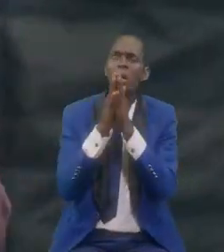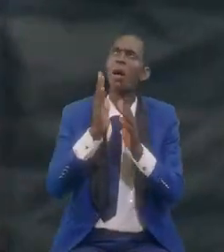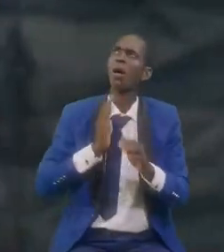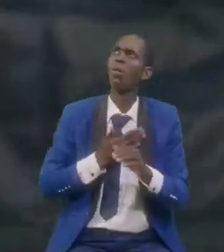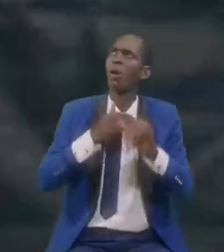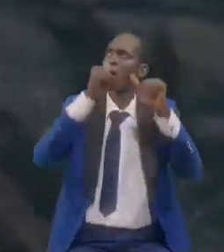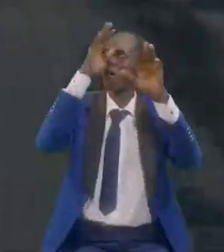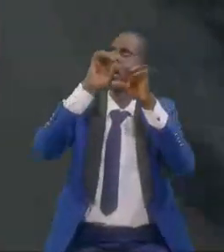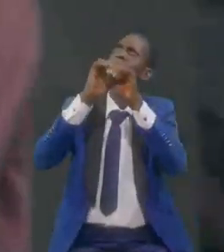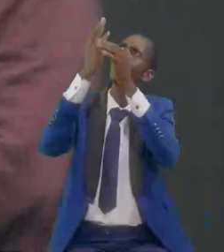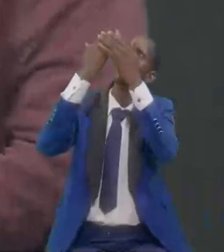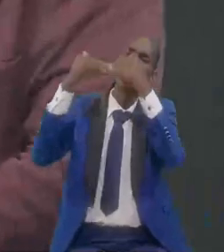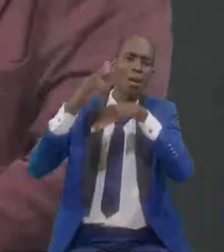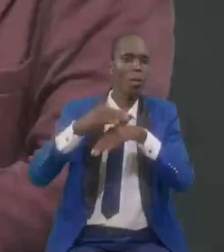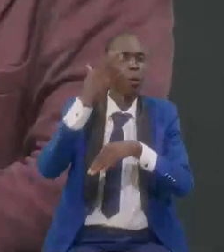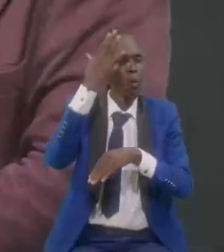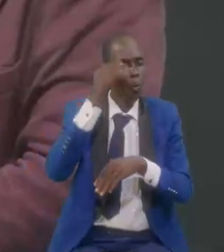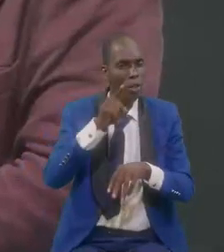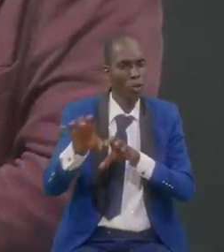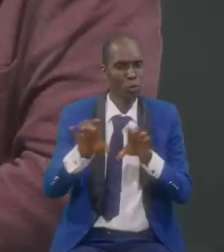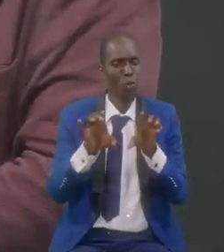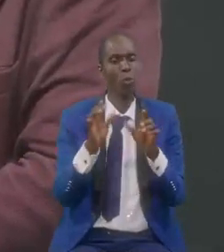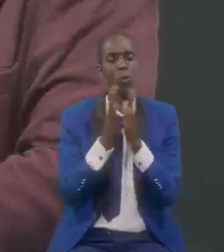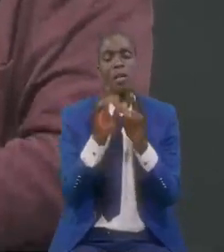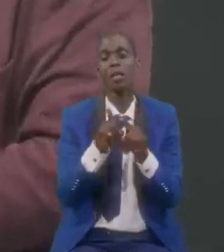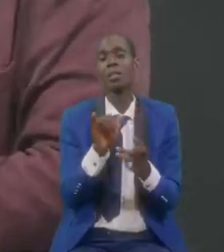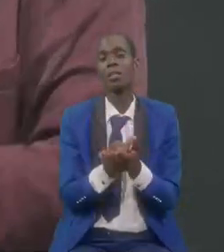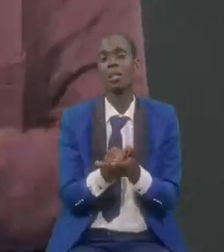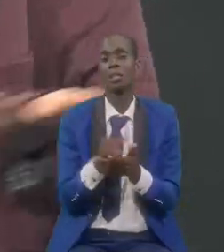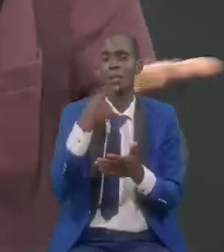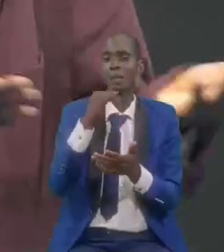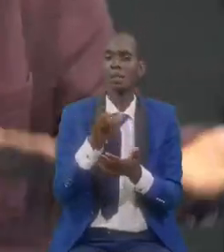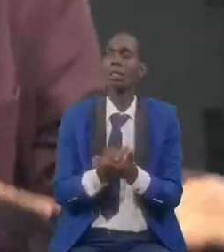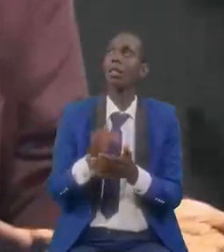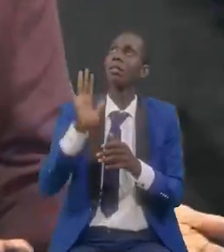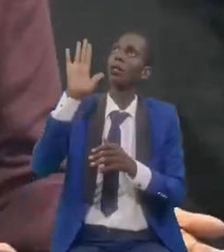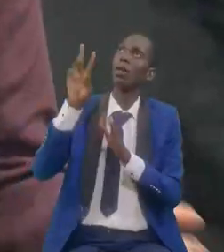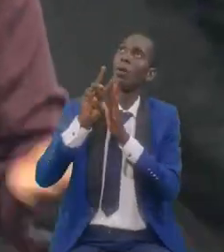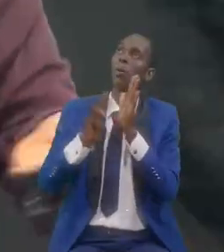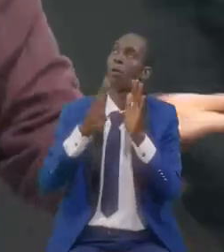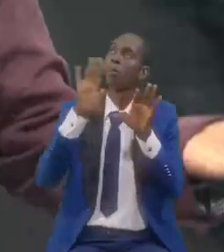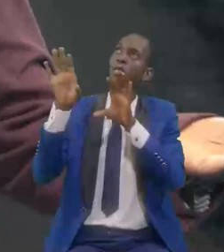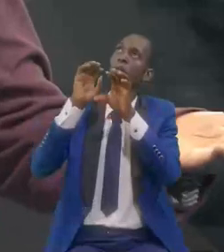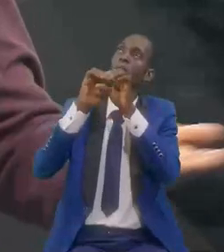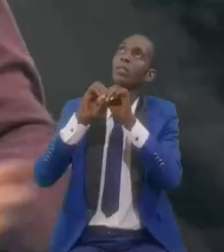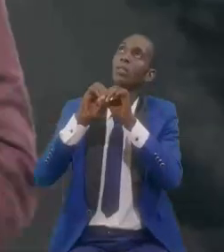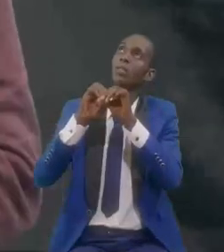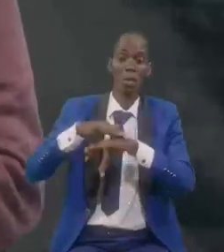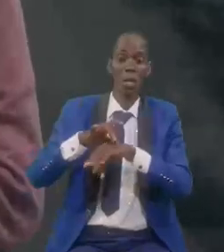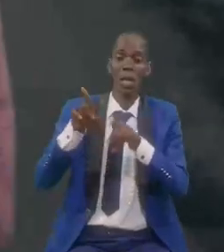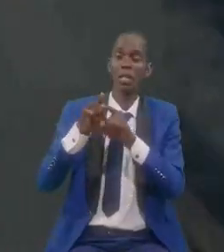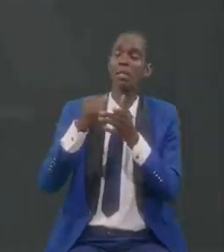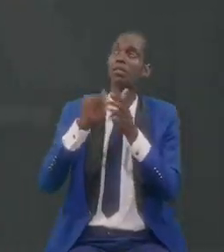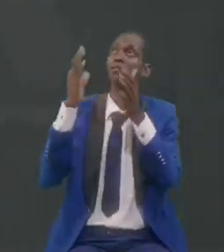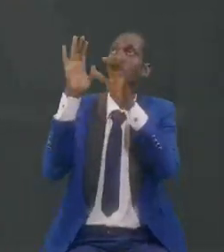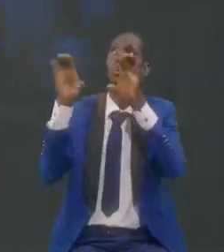ça? Tu dis, bon, que ta volonté soit faite comme elle est faite au ciel. Tu sais qu'il y a un ciel. Même